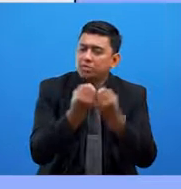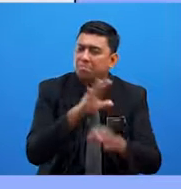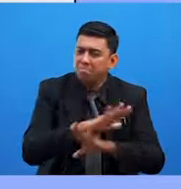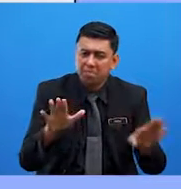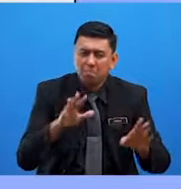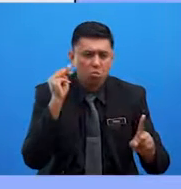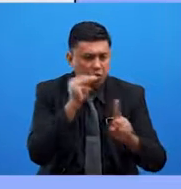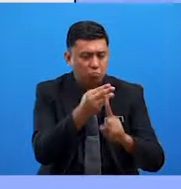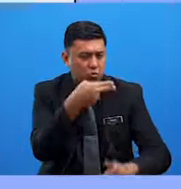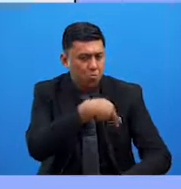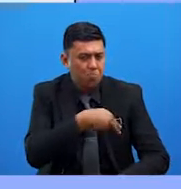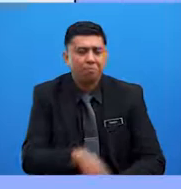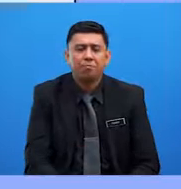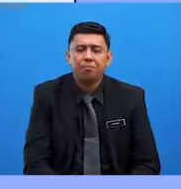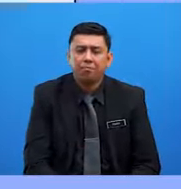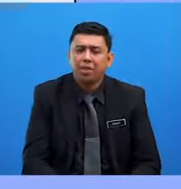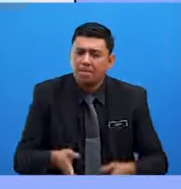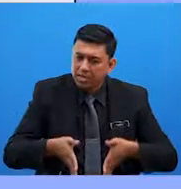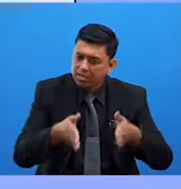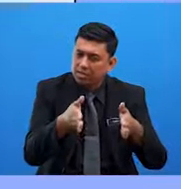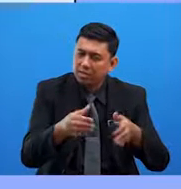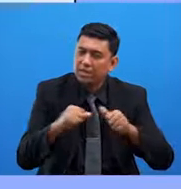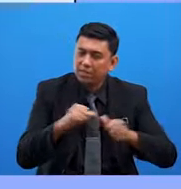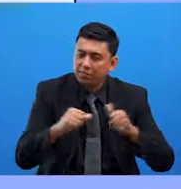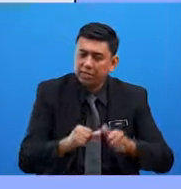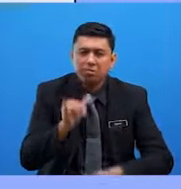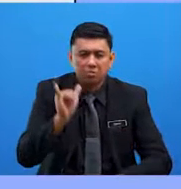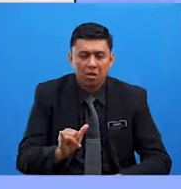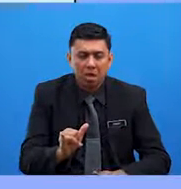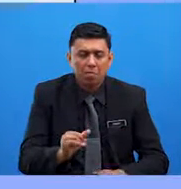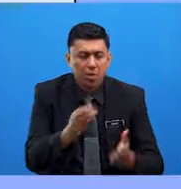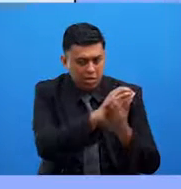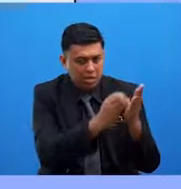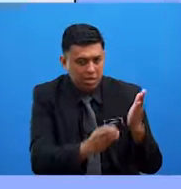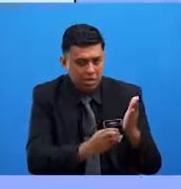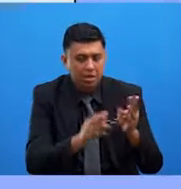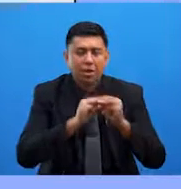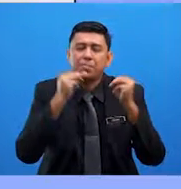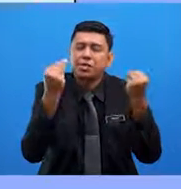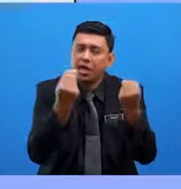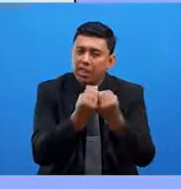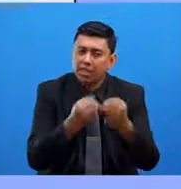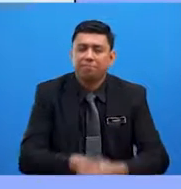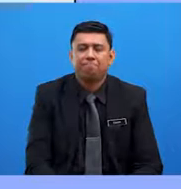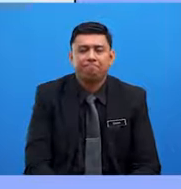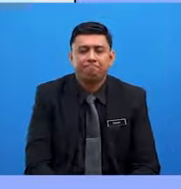tidak bermotifkan untung menjalankan aktiviti bercorak kemasyarakatan.